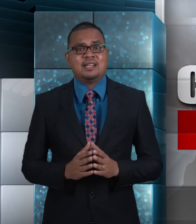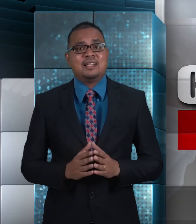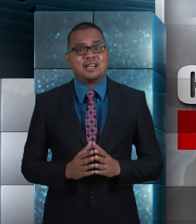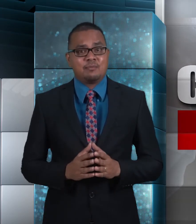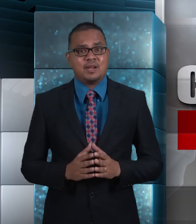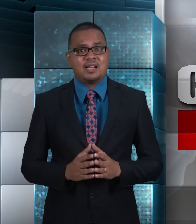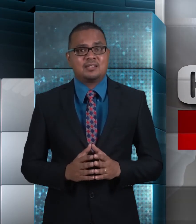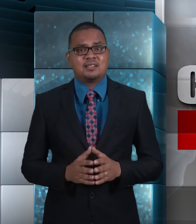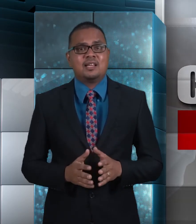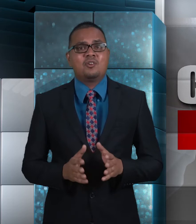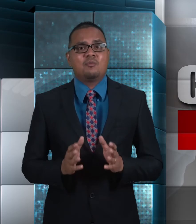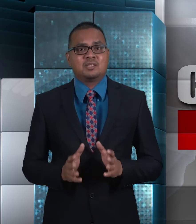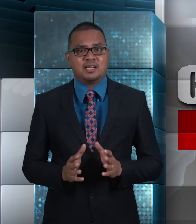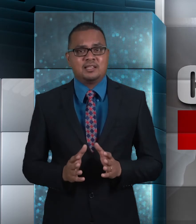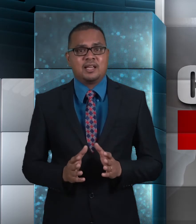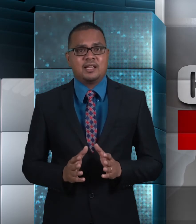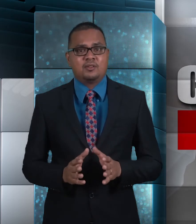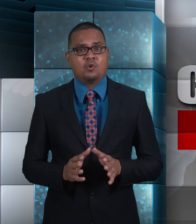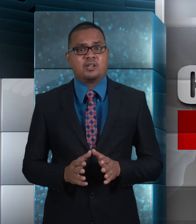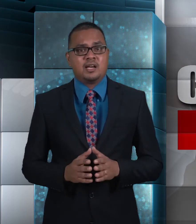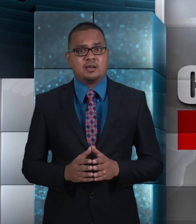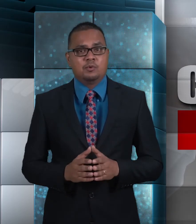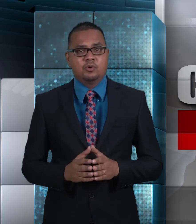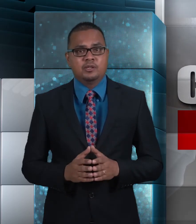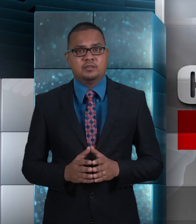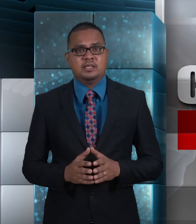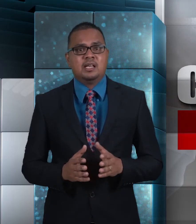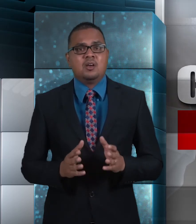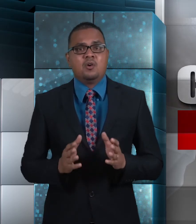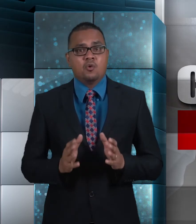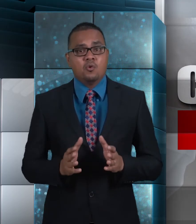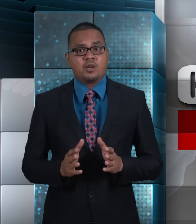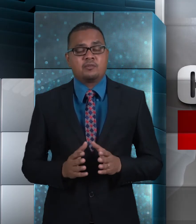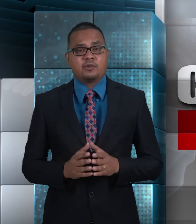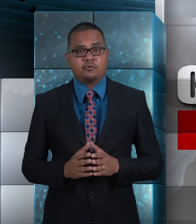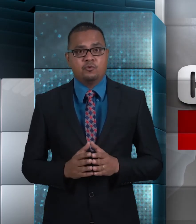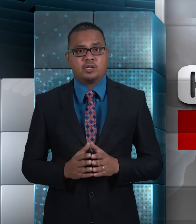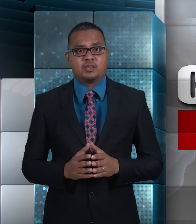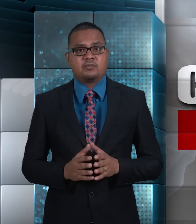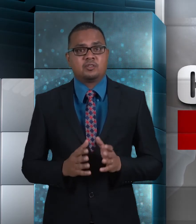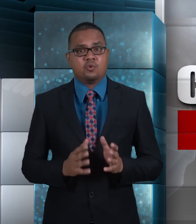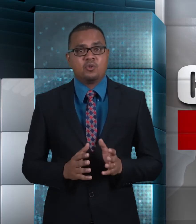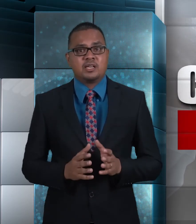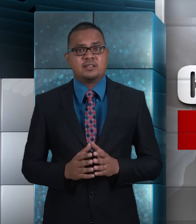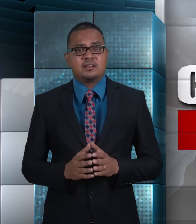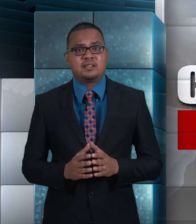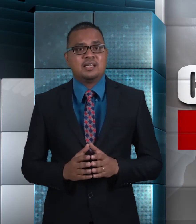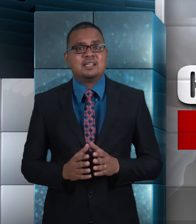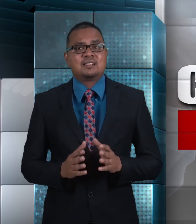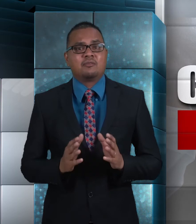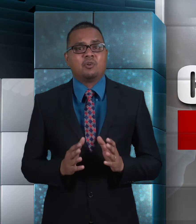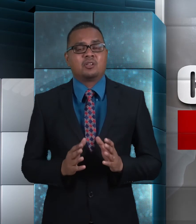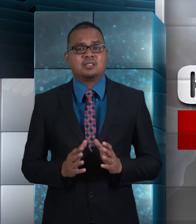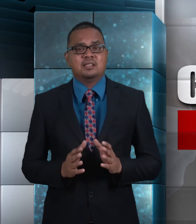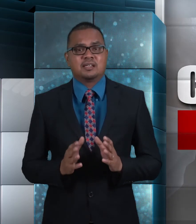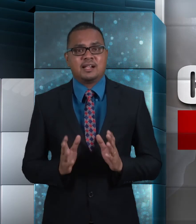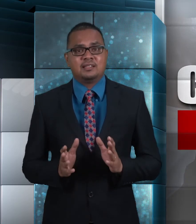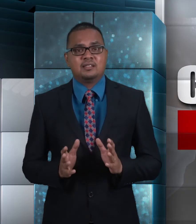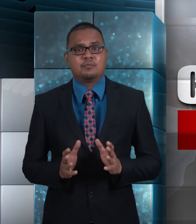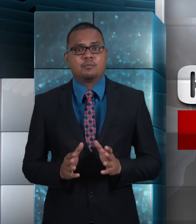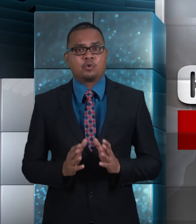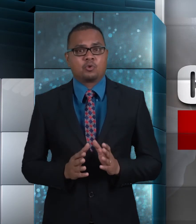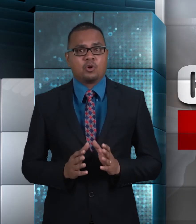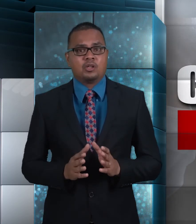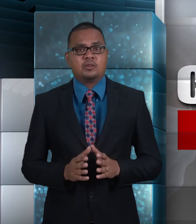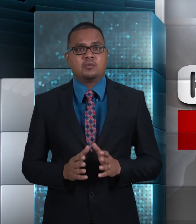maat naar plaats en omstandigheid worden aangeboden. Ook het vervoer van schoolkinderen zal volgens de